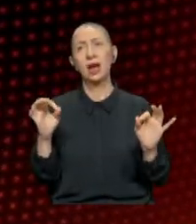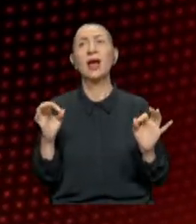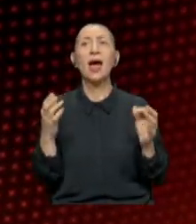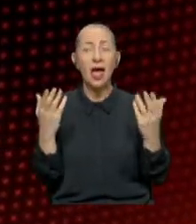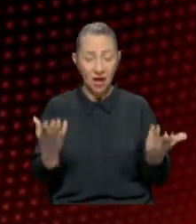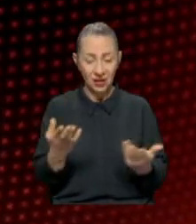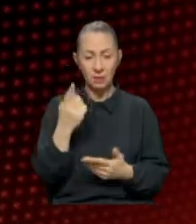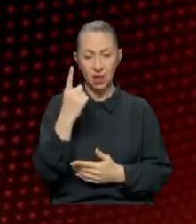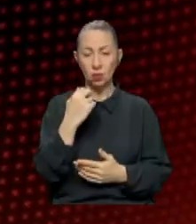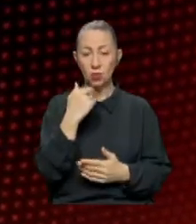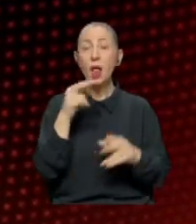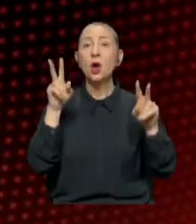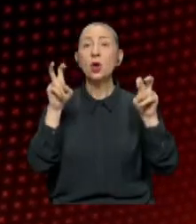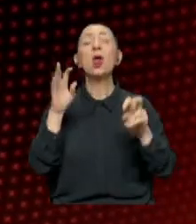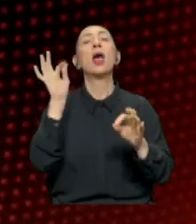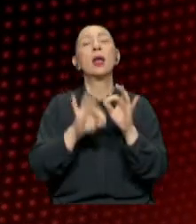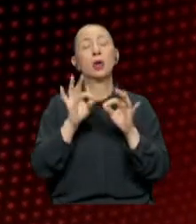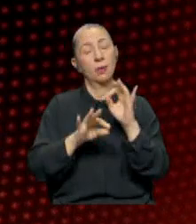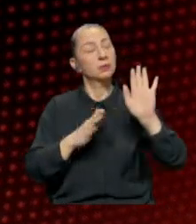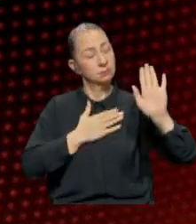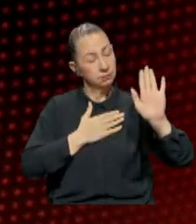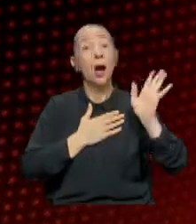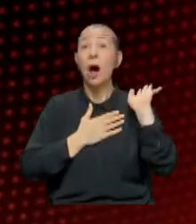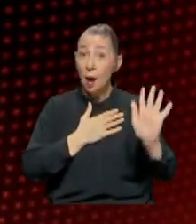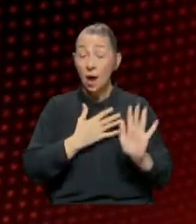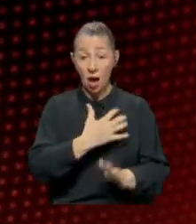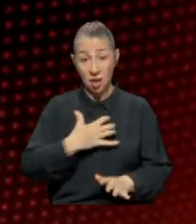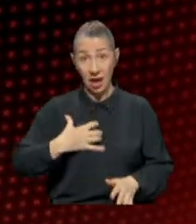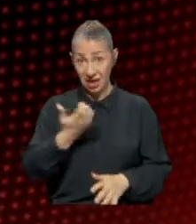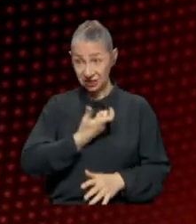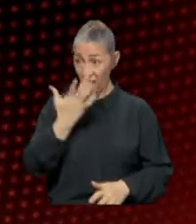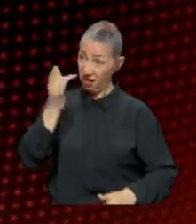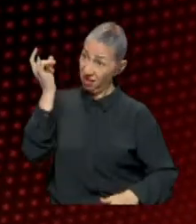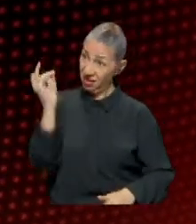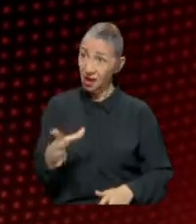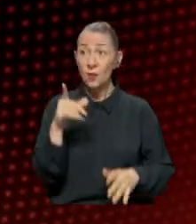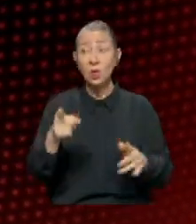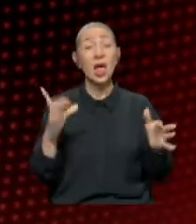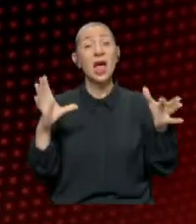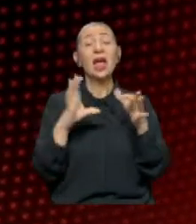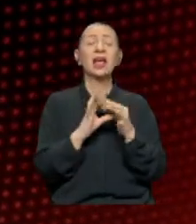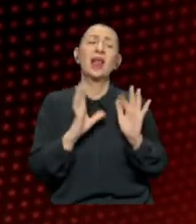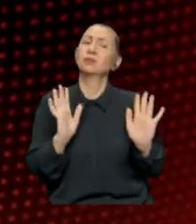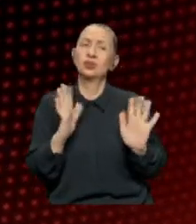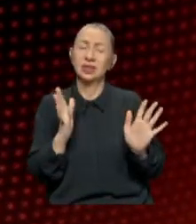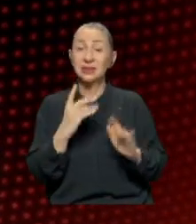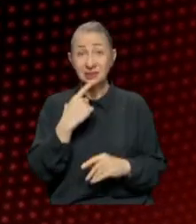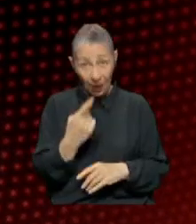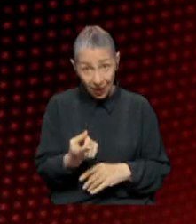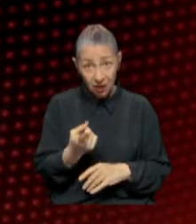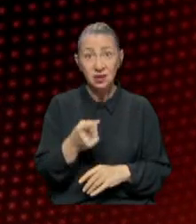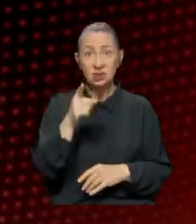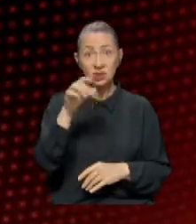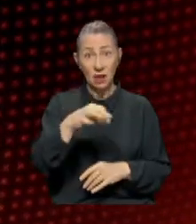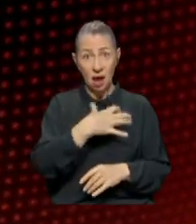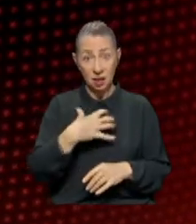evet, bir numaralı konu ekonomidir ama anayasa çiğneniyor deyip de bununla ilgilenmeyeceğiz demekte. Siz